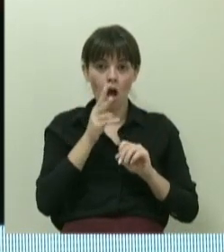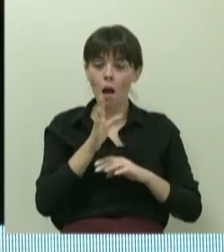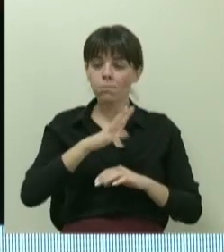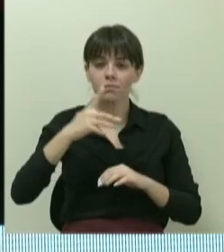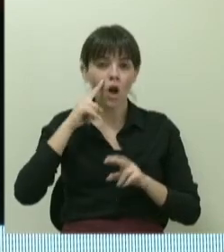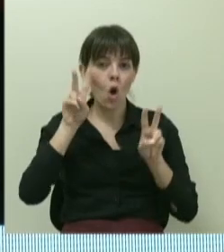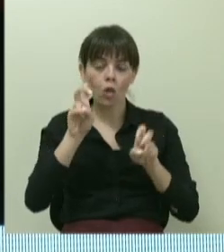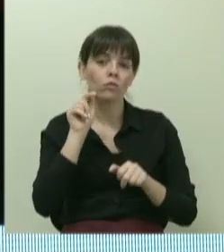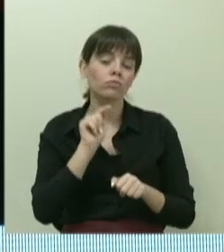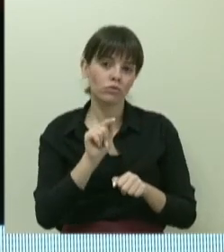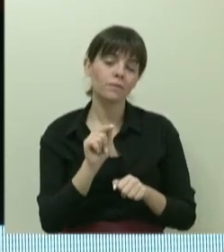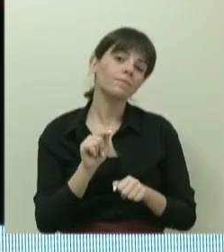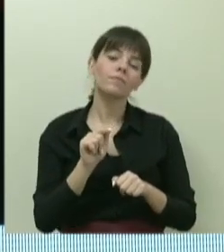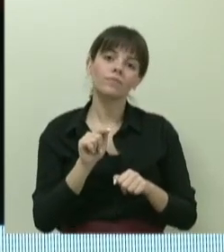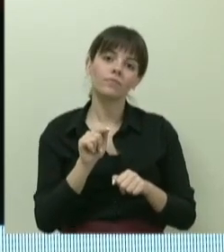konu da bu.